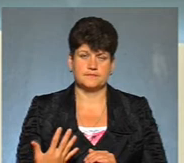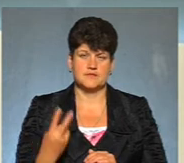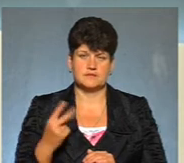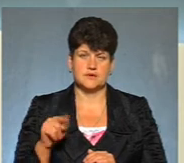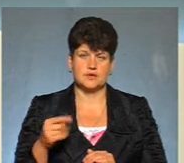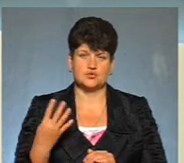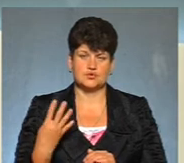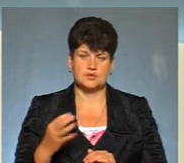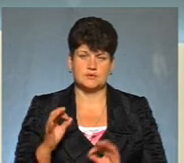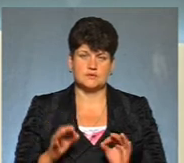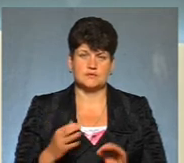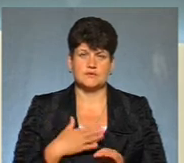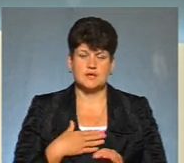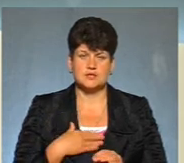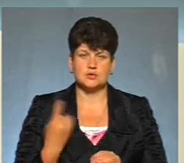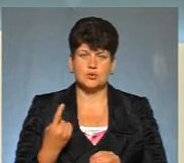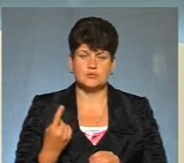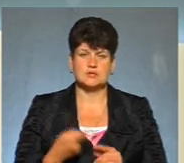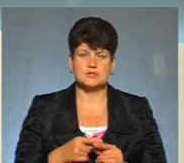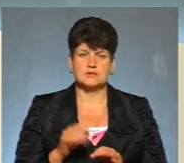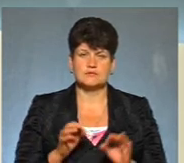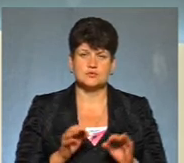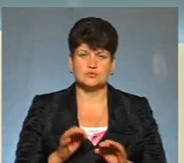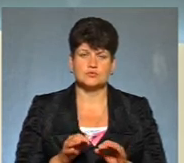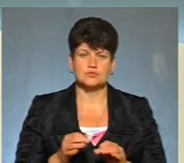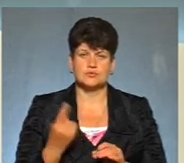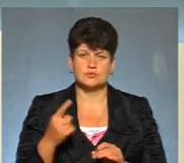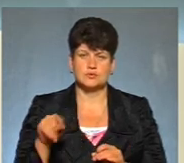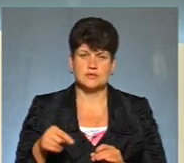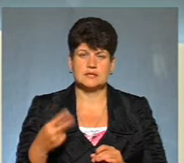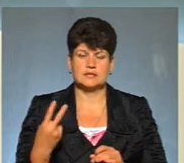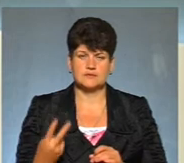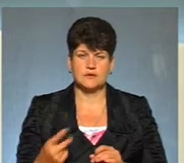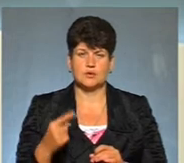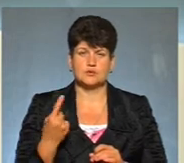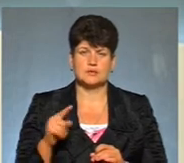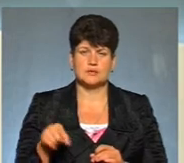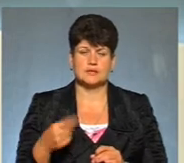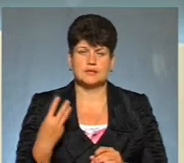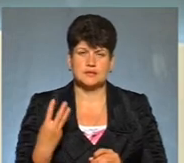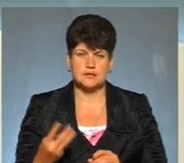2,4. В нашій області цей відсоток коливається на рівні 1,2, 1,3,